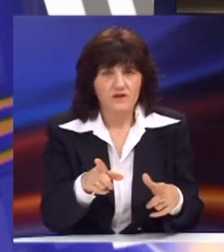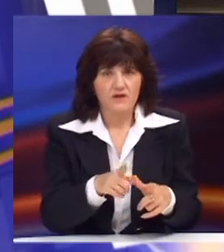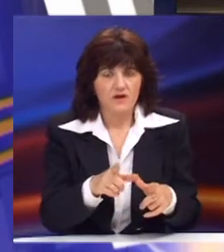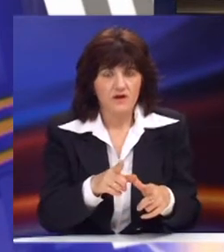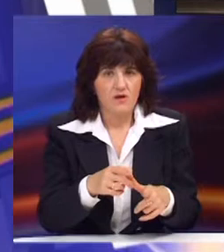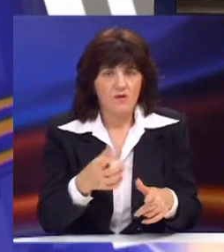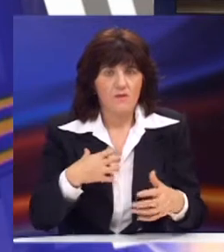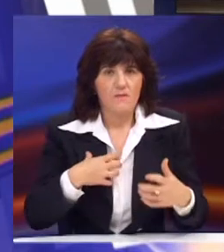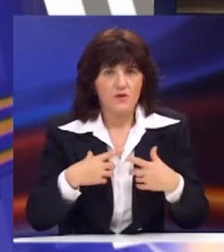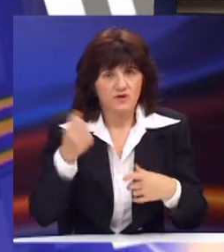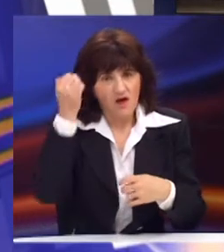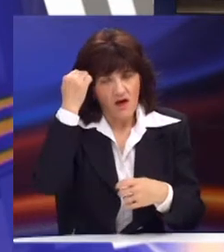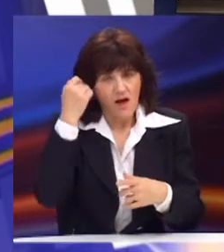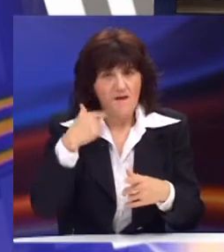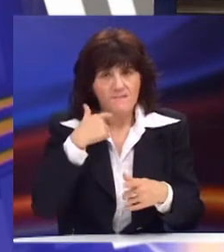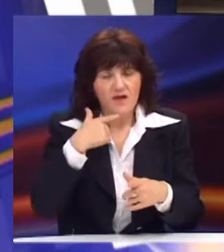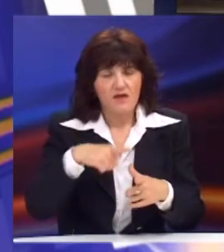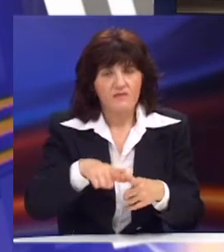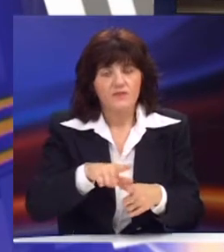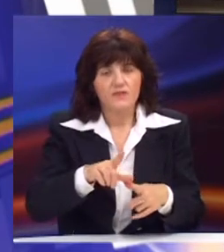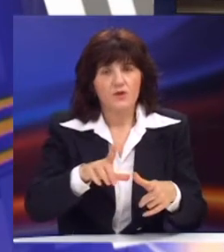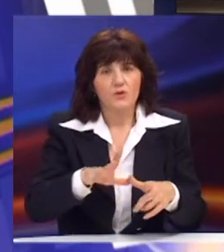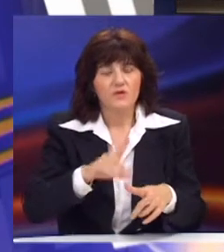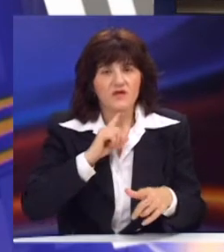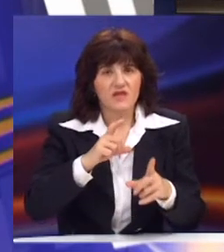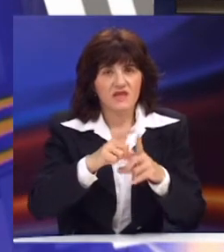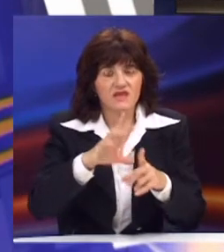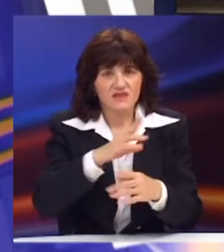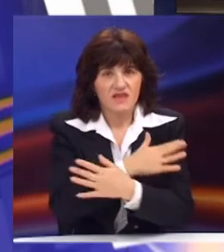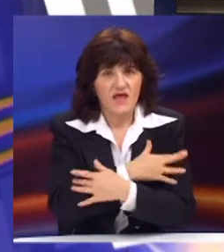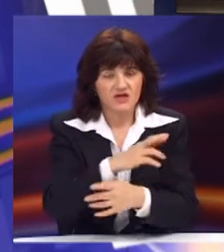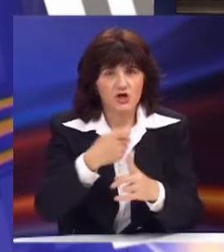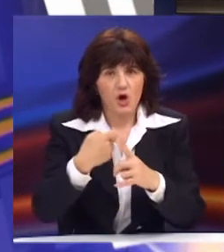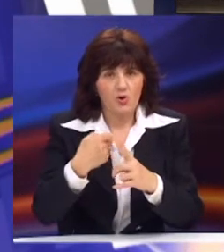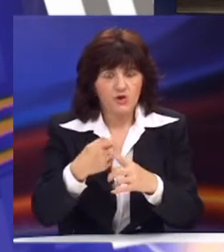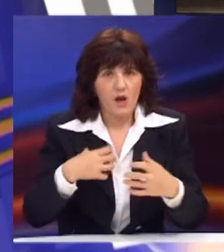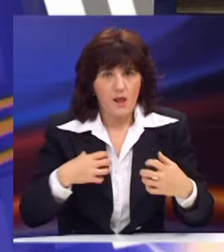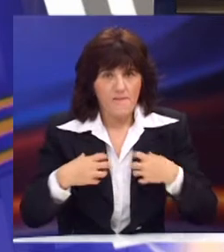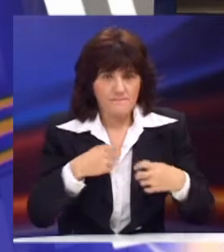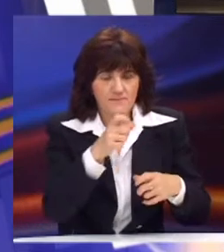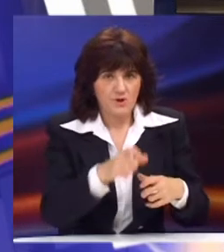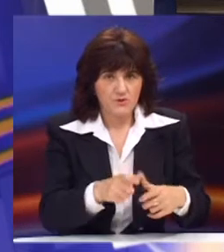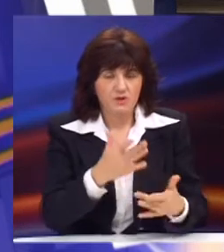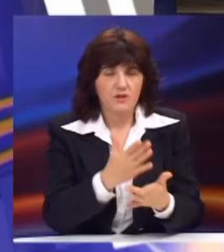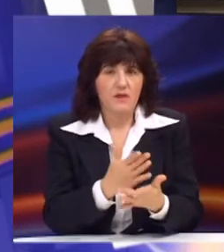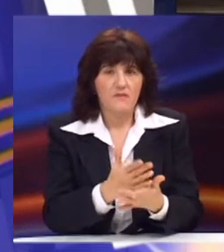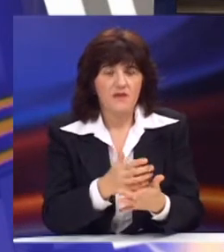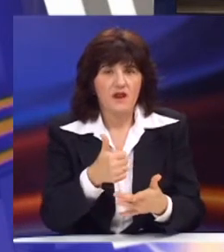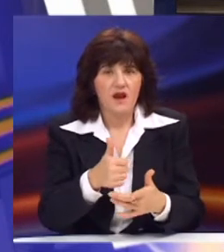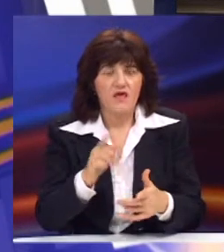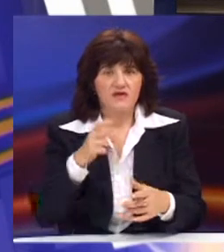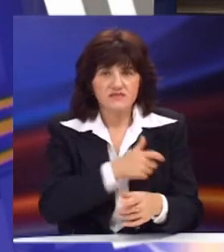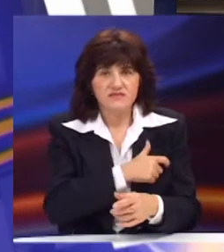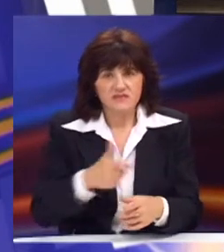da vidi predstavu Kamernog pozorišta iz Arada, dok je u pozorištu Deža Kostolanje održana predstava kazališta